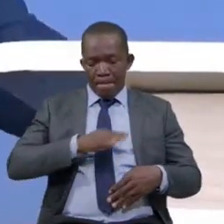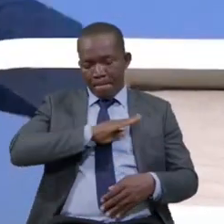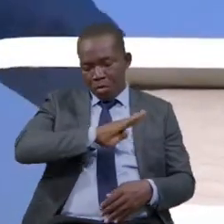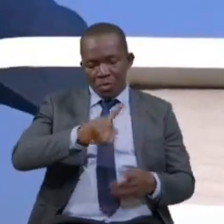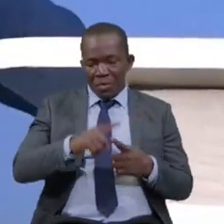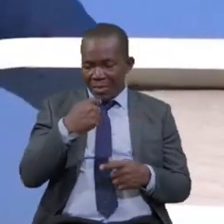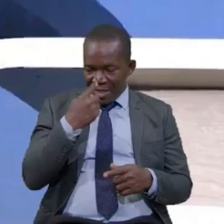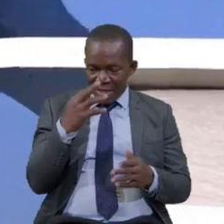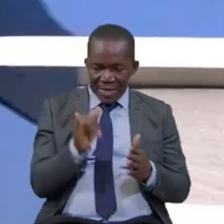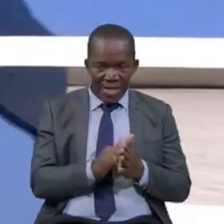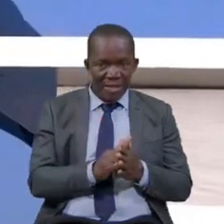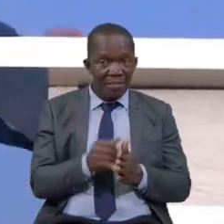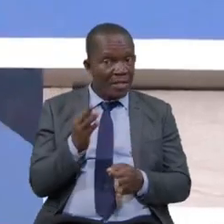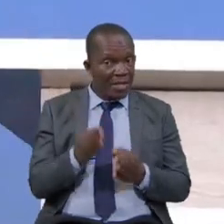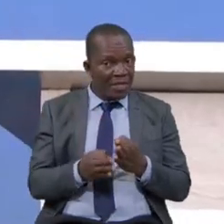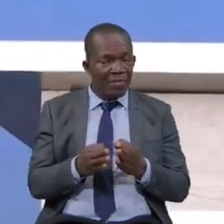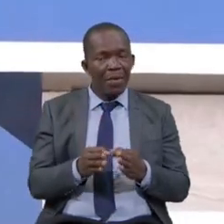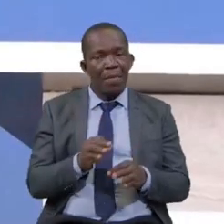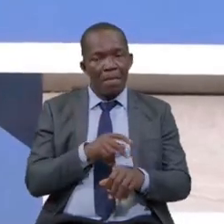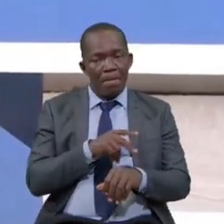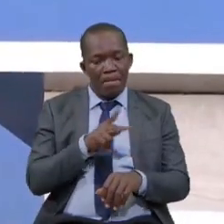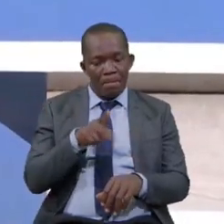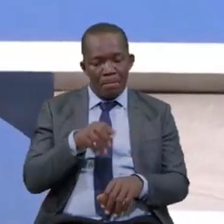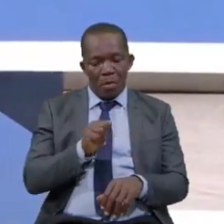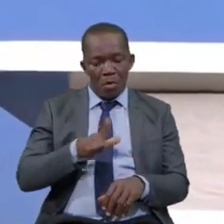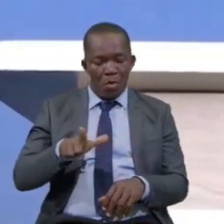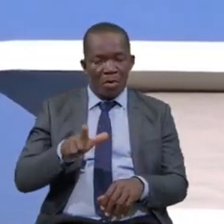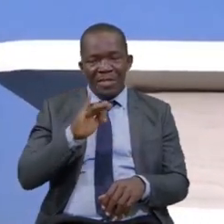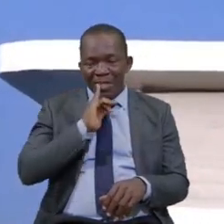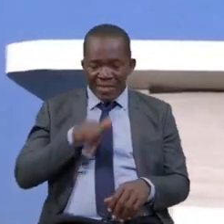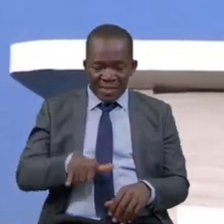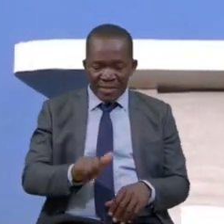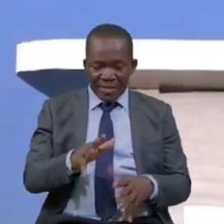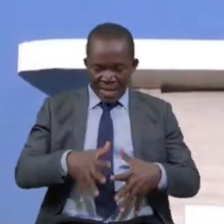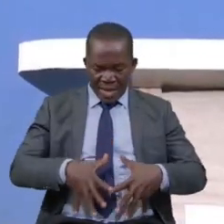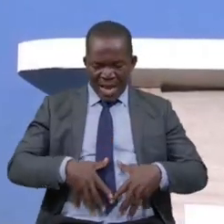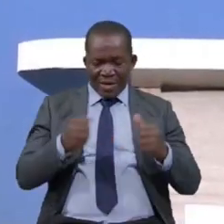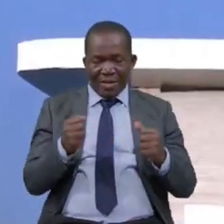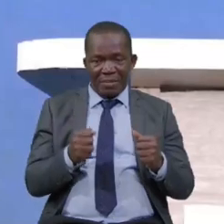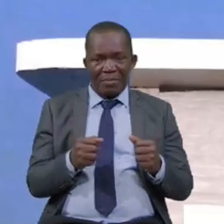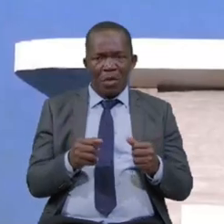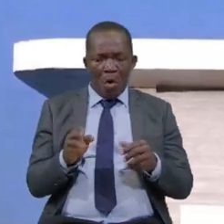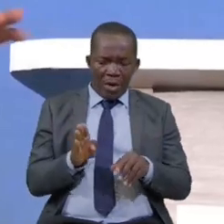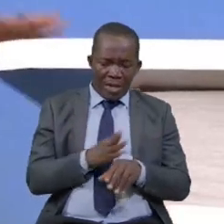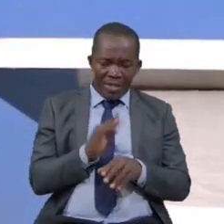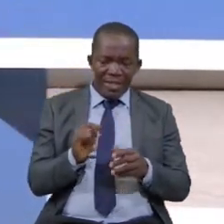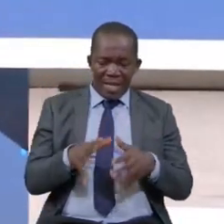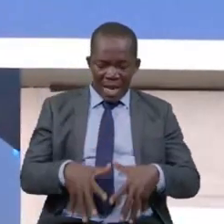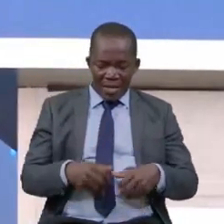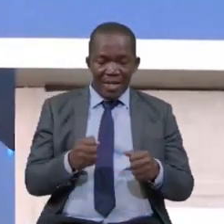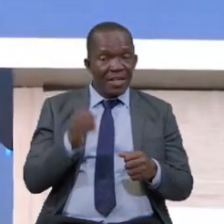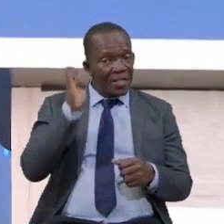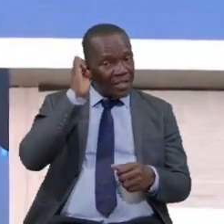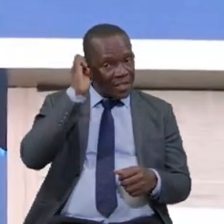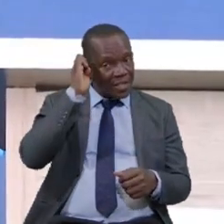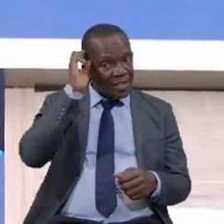il s'enflamme de colère, un homme comme ça ne peut pas dire, soyez mes imitateurs. Une personne qui va dire, soyez